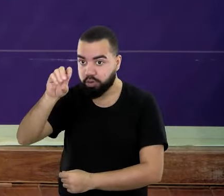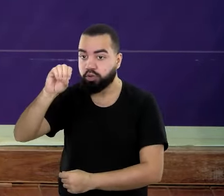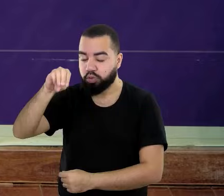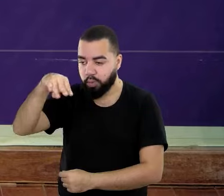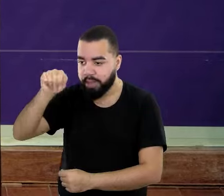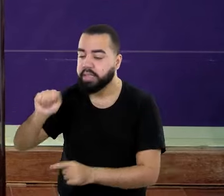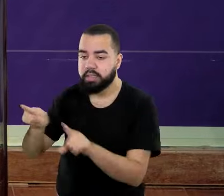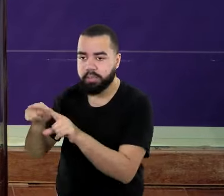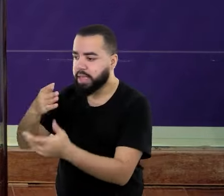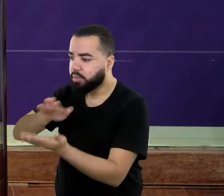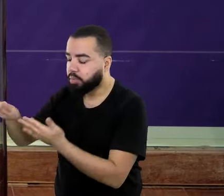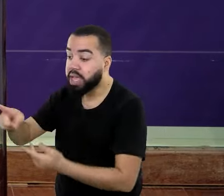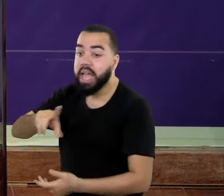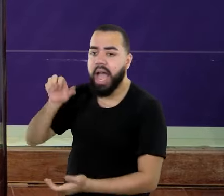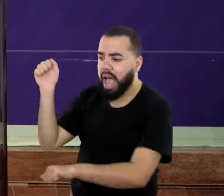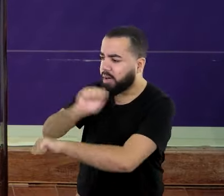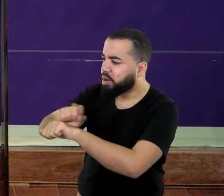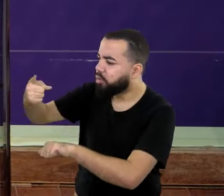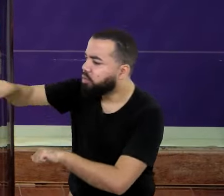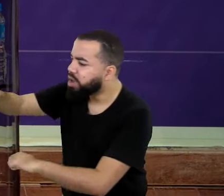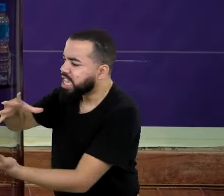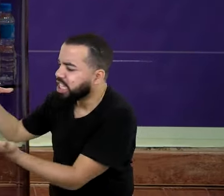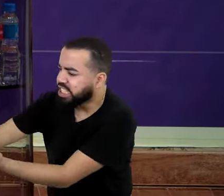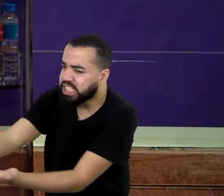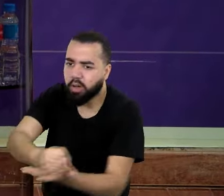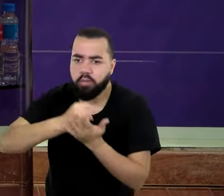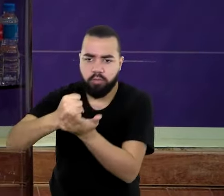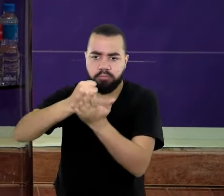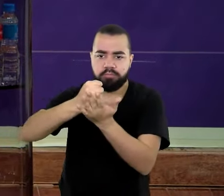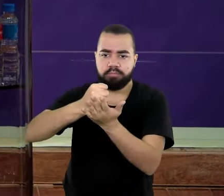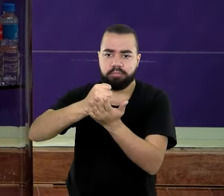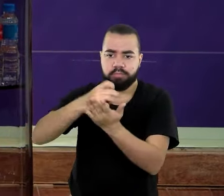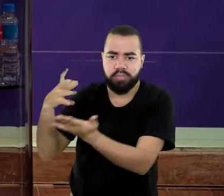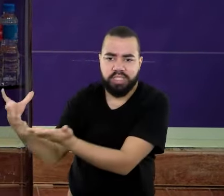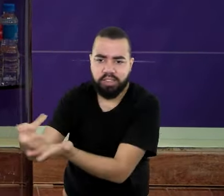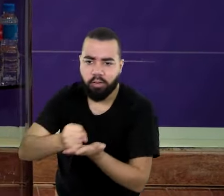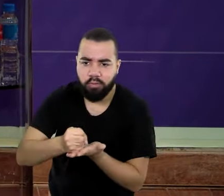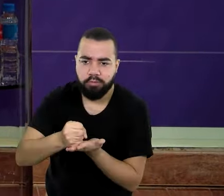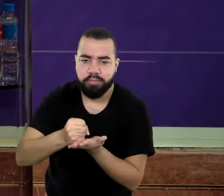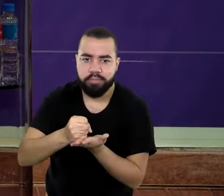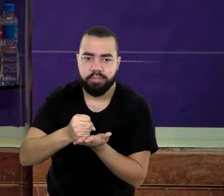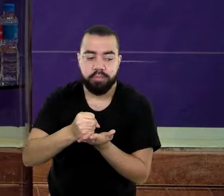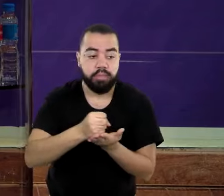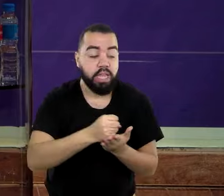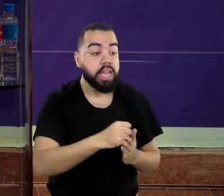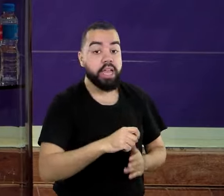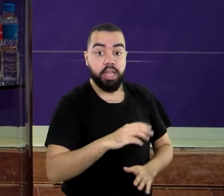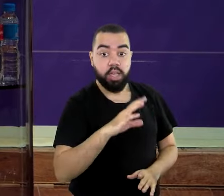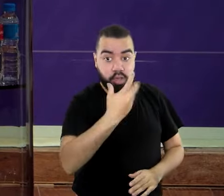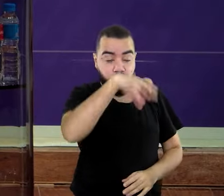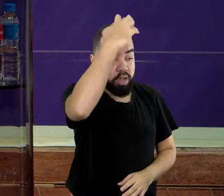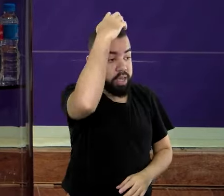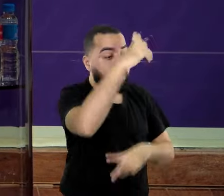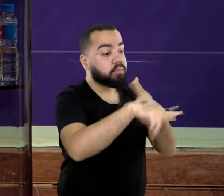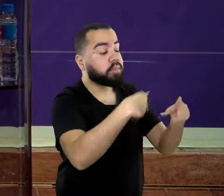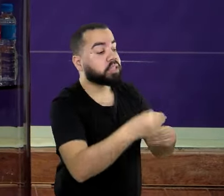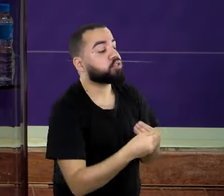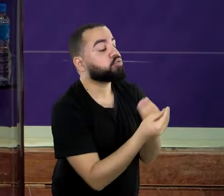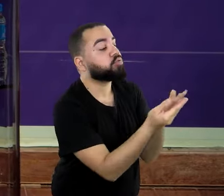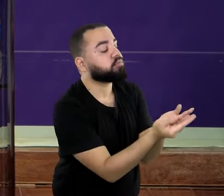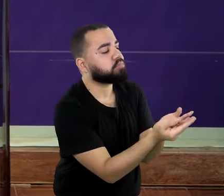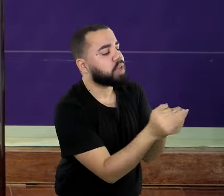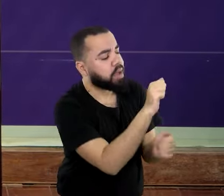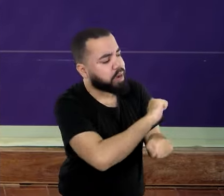Sodoma agradecido ele deu presente. 그런데 아브라함은 그 선물을 거절했습니다. Mas Abraão rejeitou o presente.